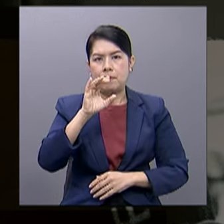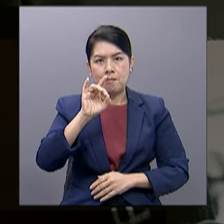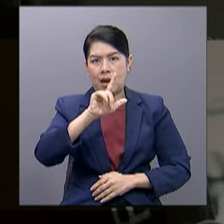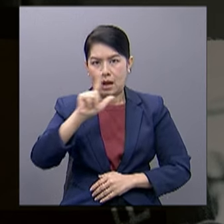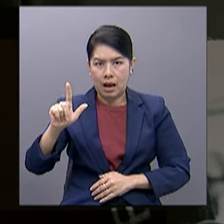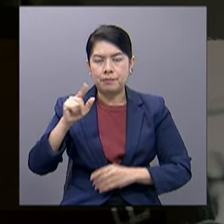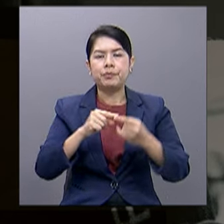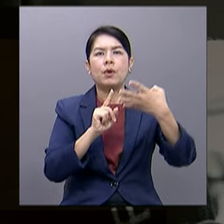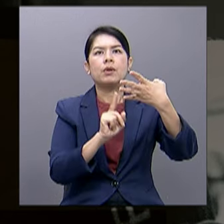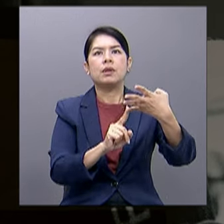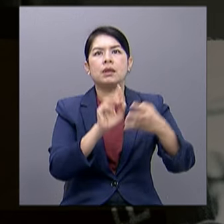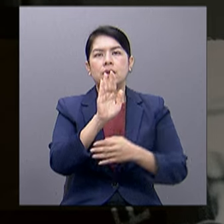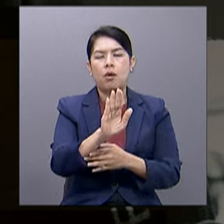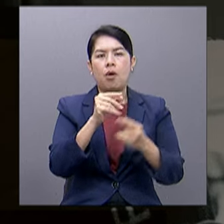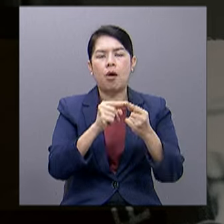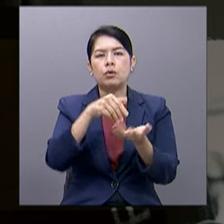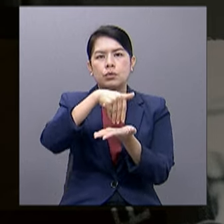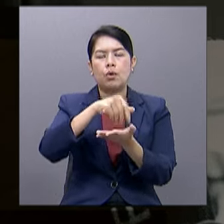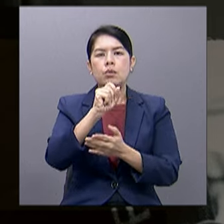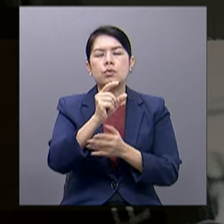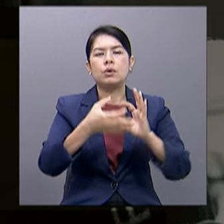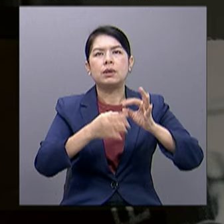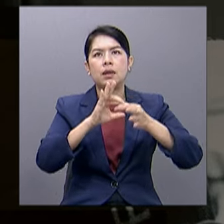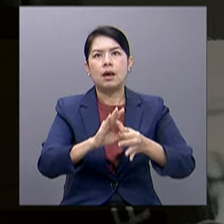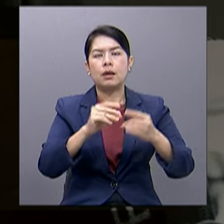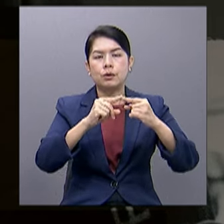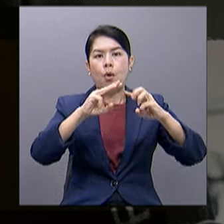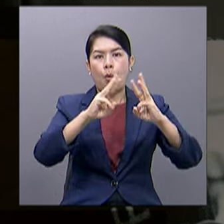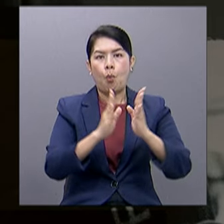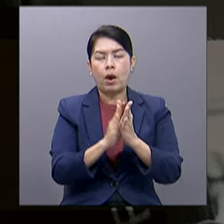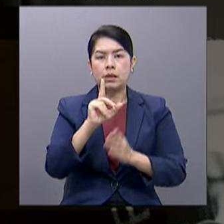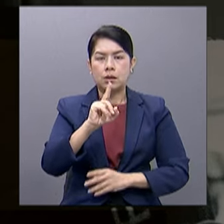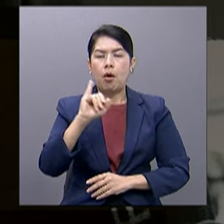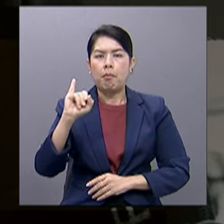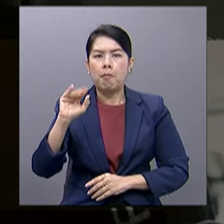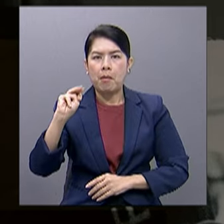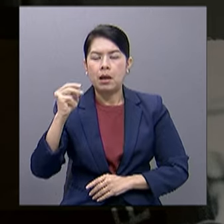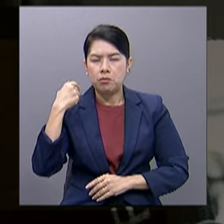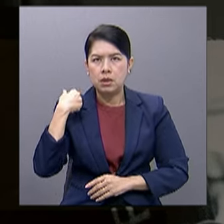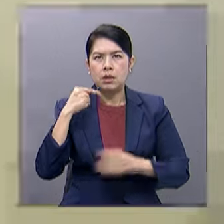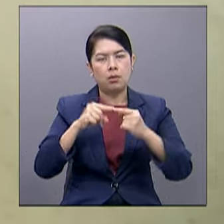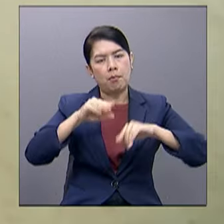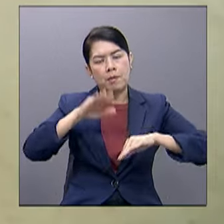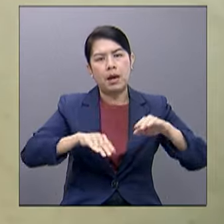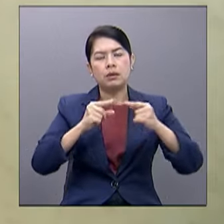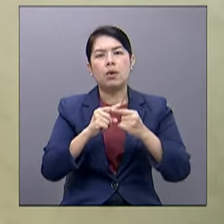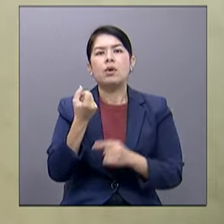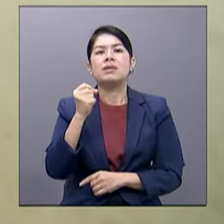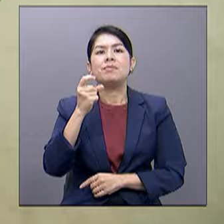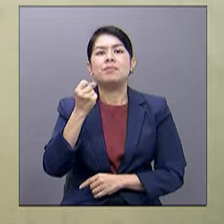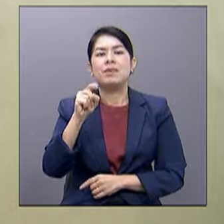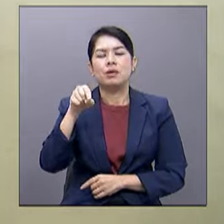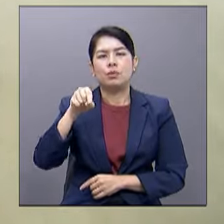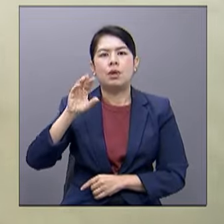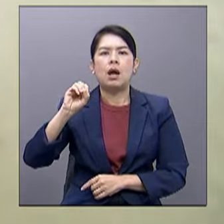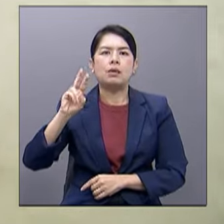นันทนาการวัดดอกไม้กว่า 11ล้านบาทมี 2โครงการที่อยู่ระหว่างการตรวจสอบกระบวนการจัดซื้อจัดจ้างและราคา